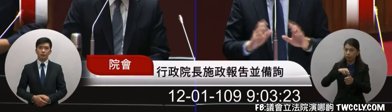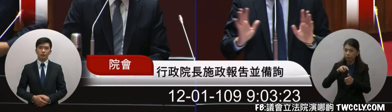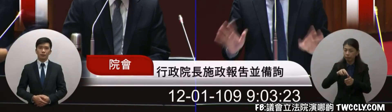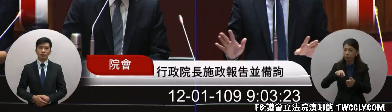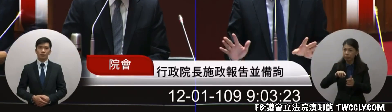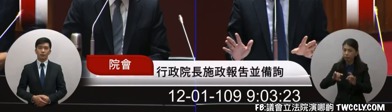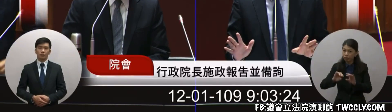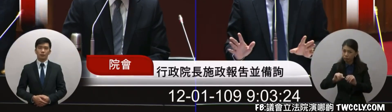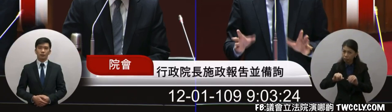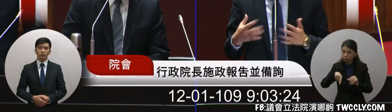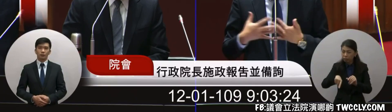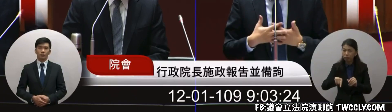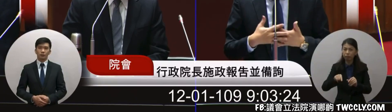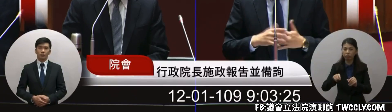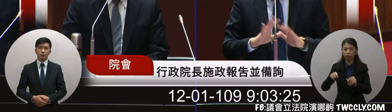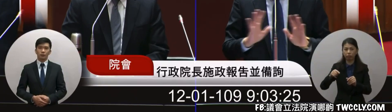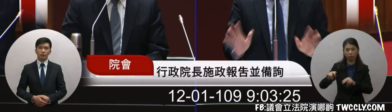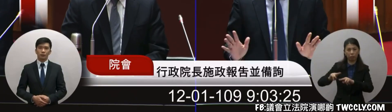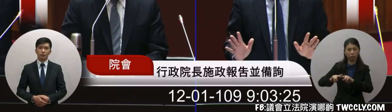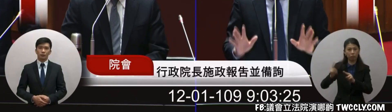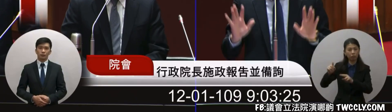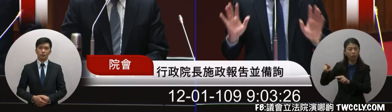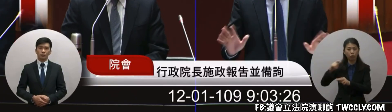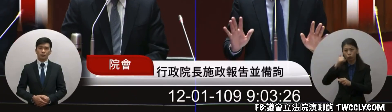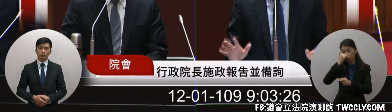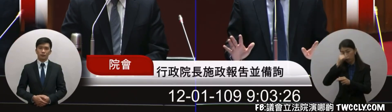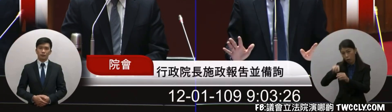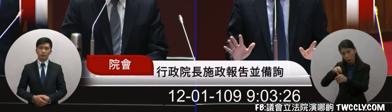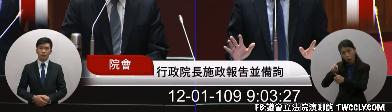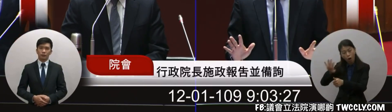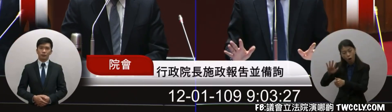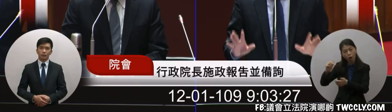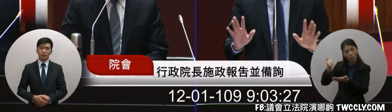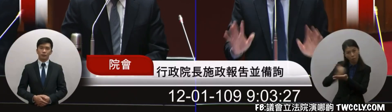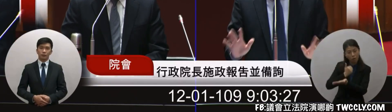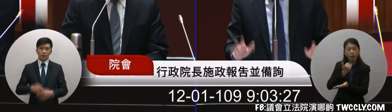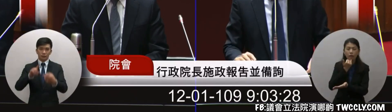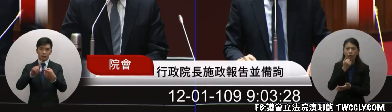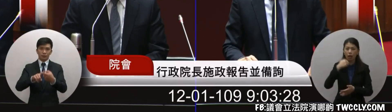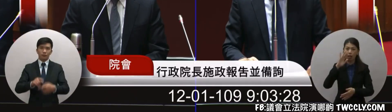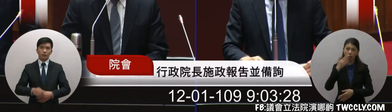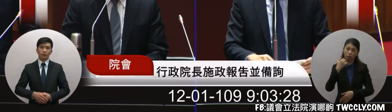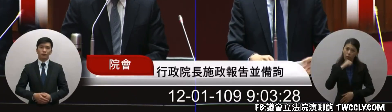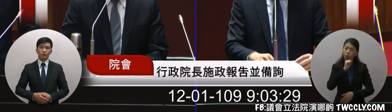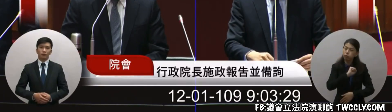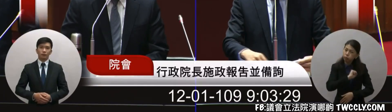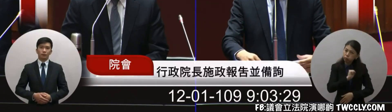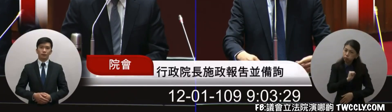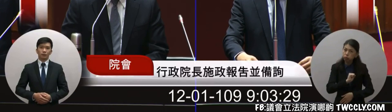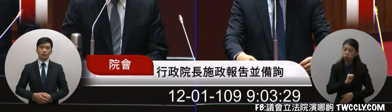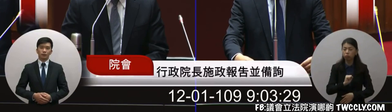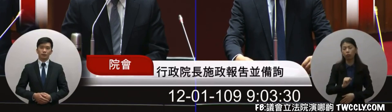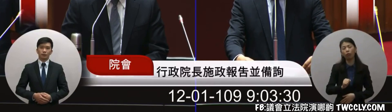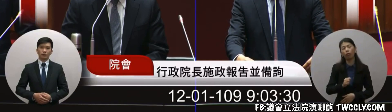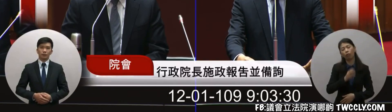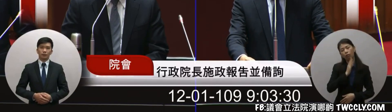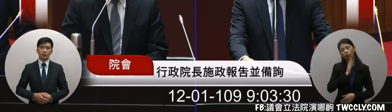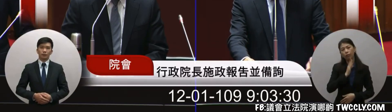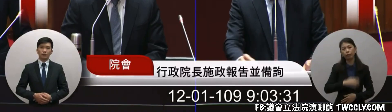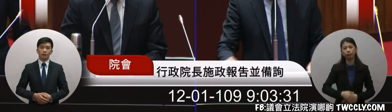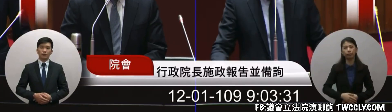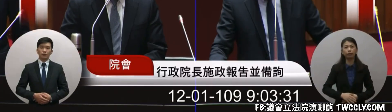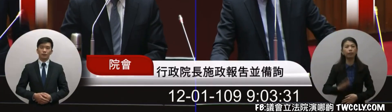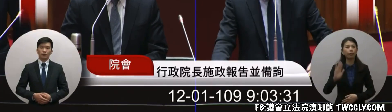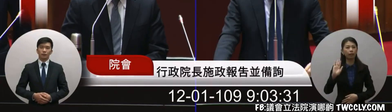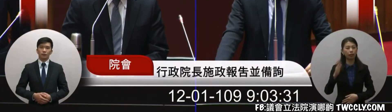进来我们把它开放，但是我们国内是绝对是它就是一个禁止的嘛，好，就是我们不要这样东西，好，没有问题。那其实哦，但